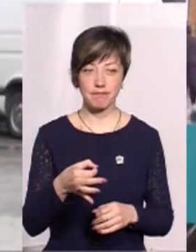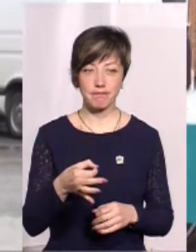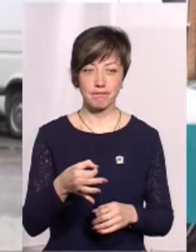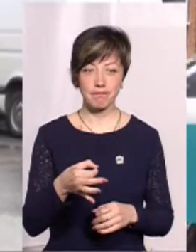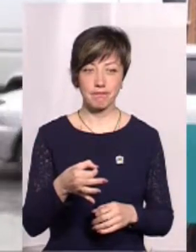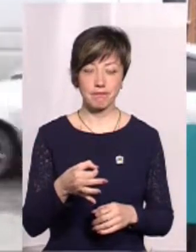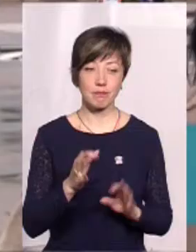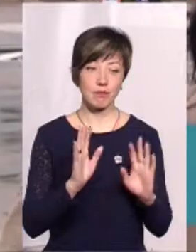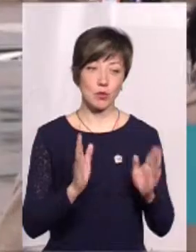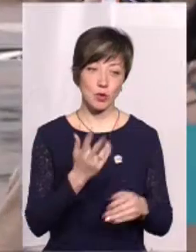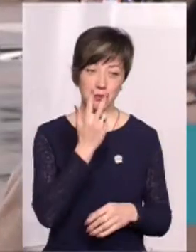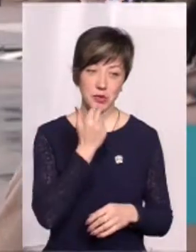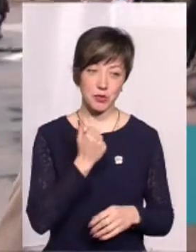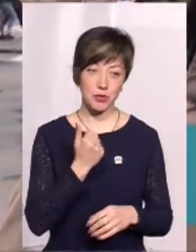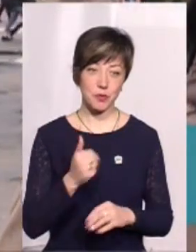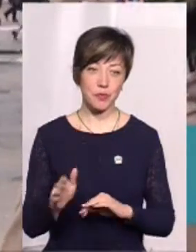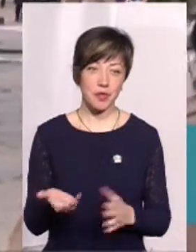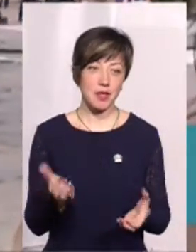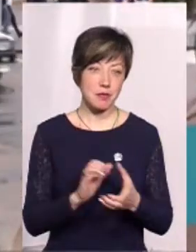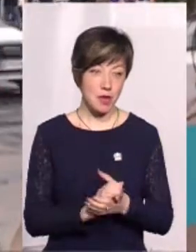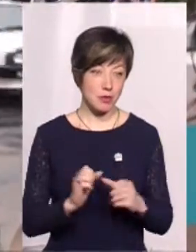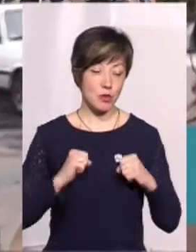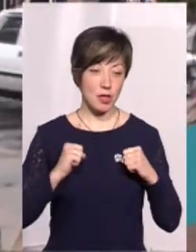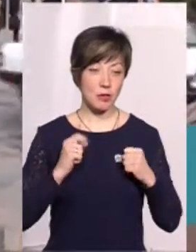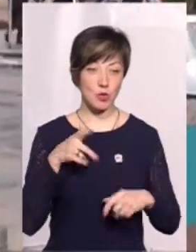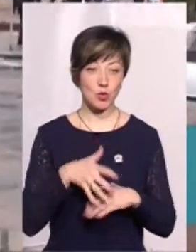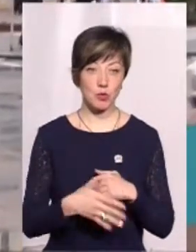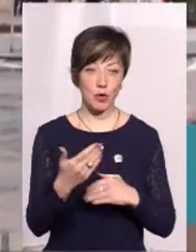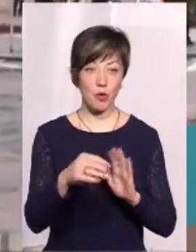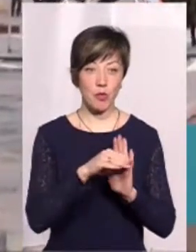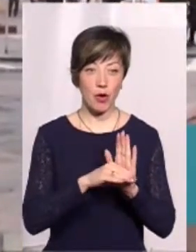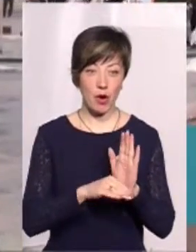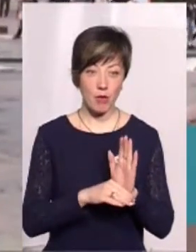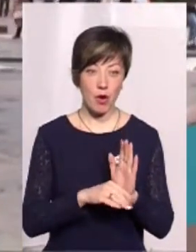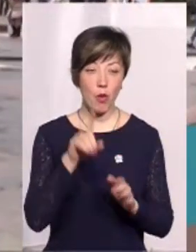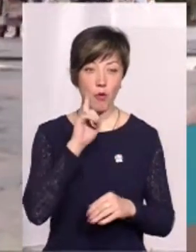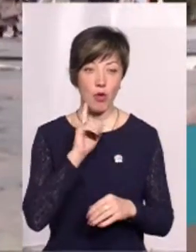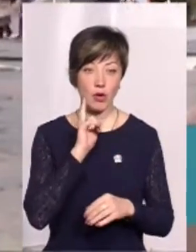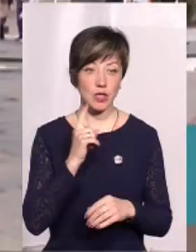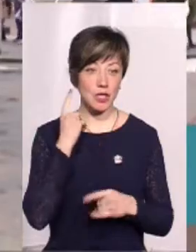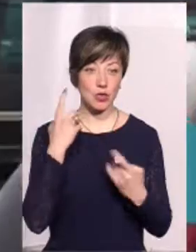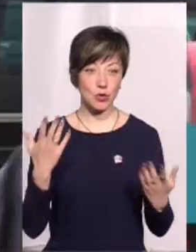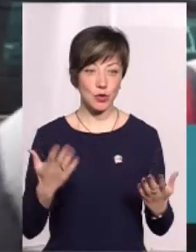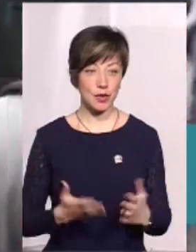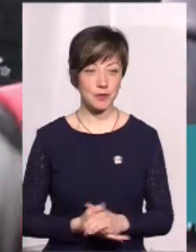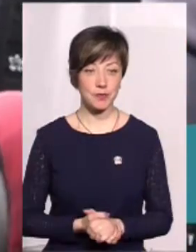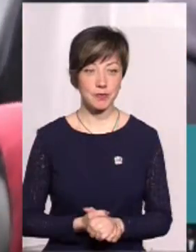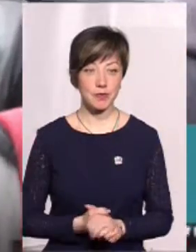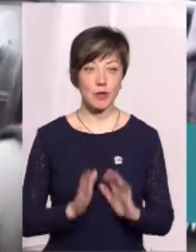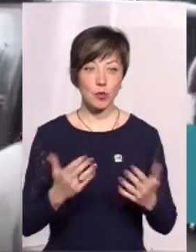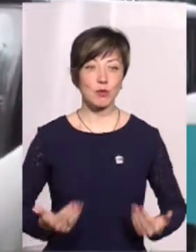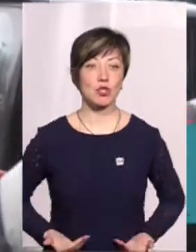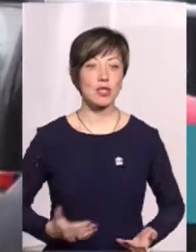Буду пристосовуватись. Ну, якось змиримося і постараємося зрозуміти його програму. Ну, поки що ми її не чули. То будемо жити